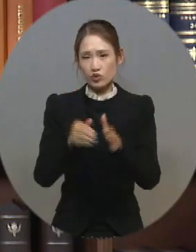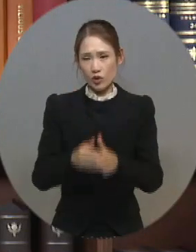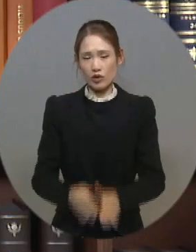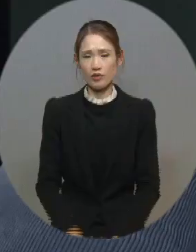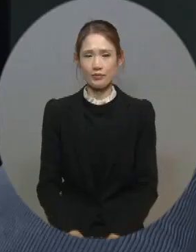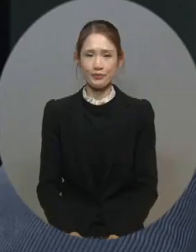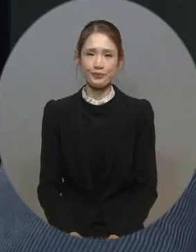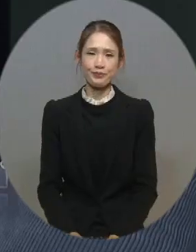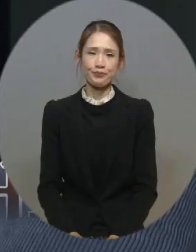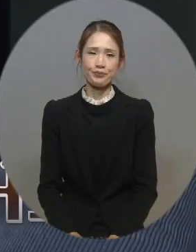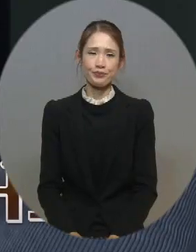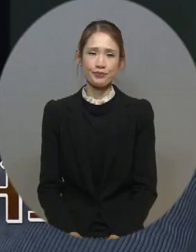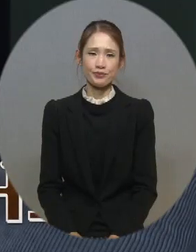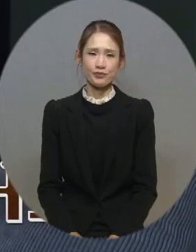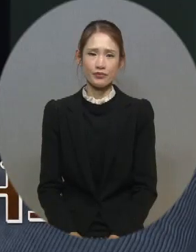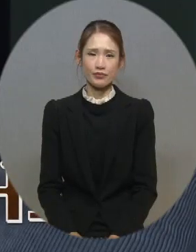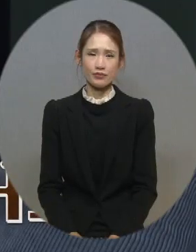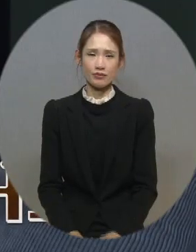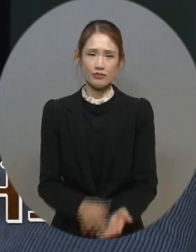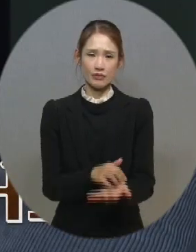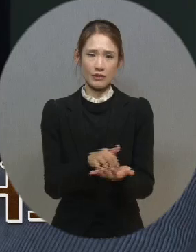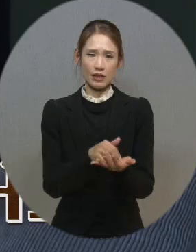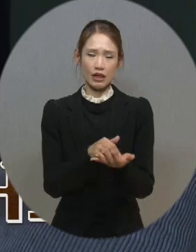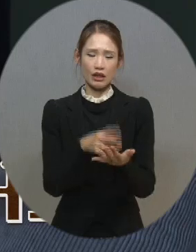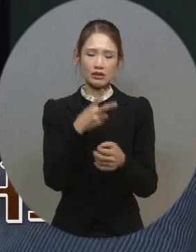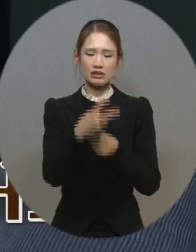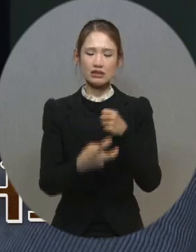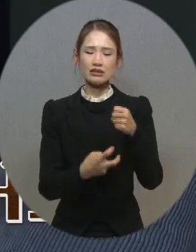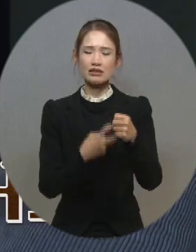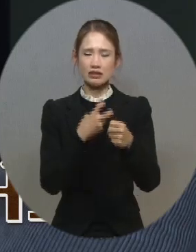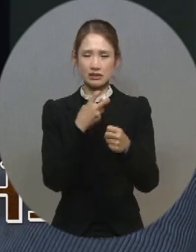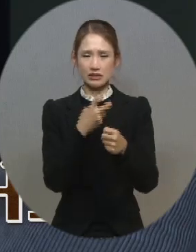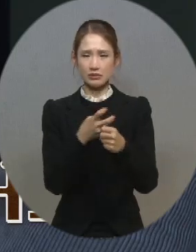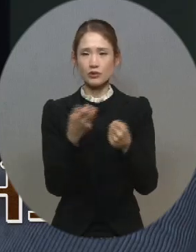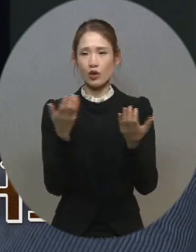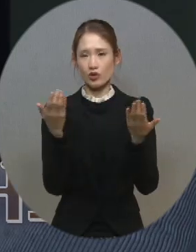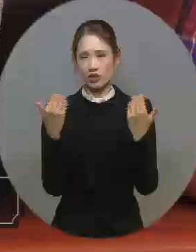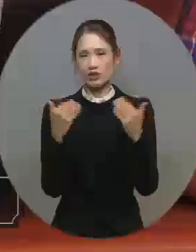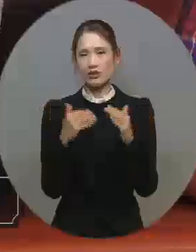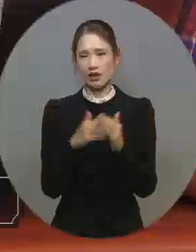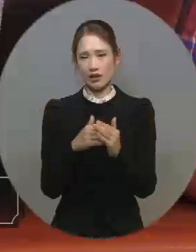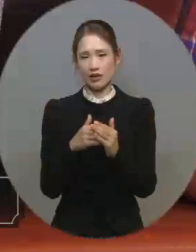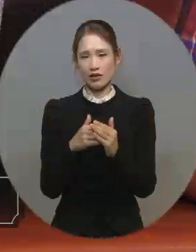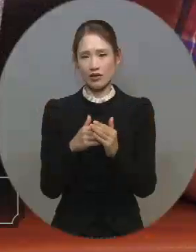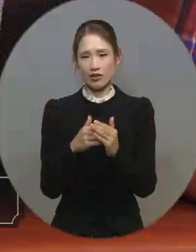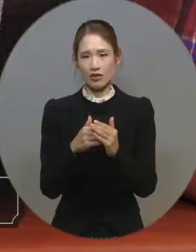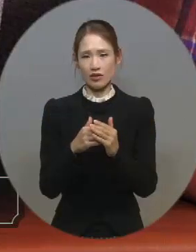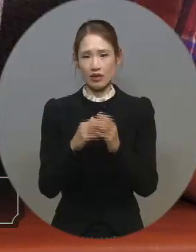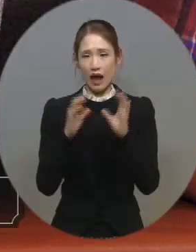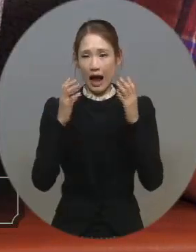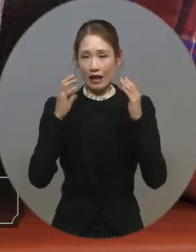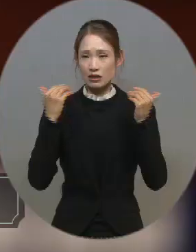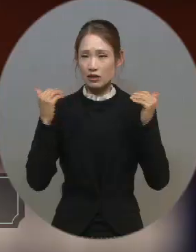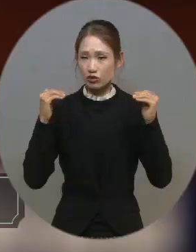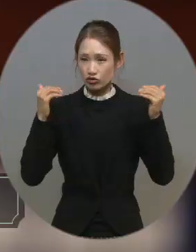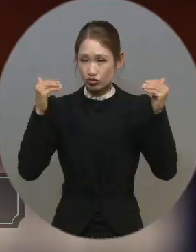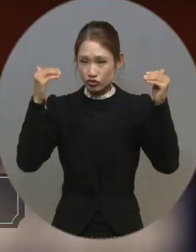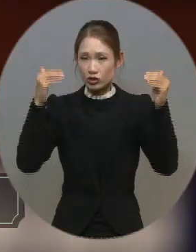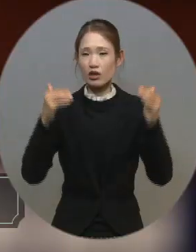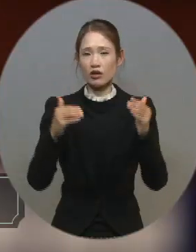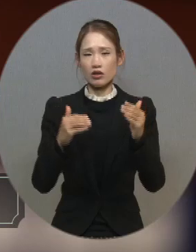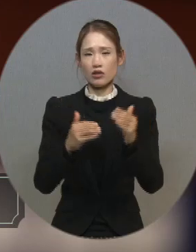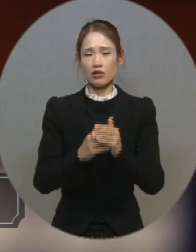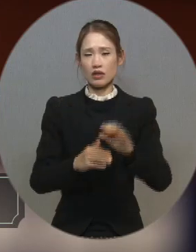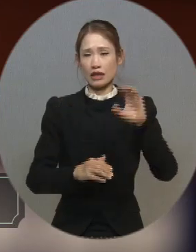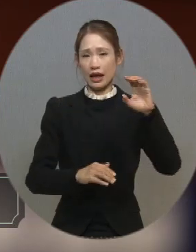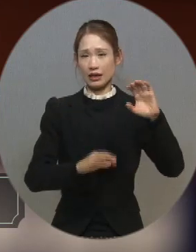그러면서 이제 한 20년이 지나게 된 거죠. 그러니까 그 아이들이 다 컸잖아요, 이제.